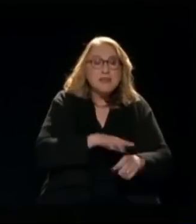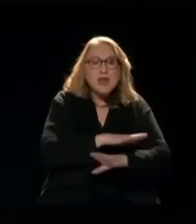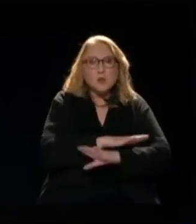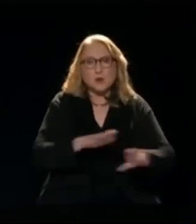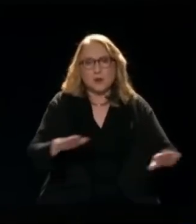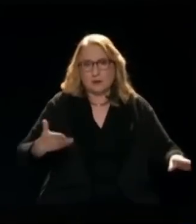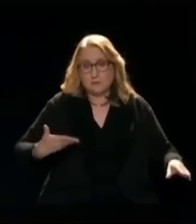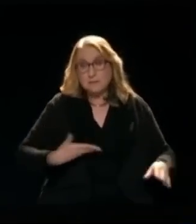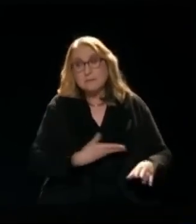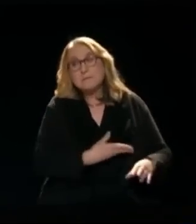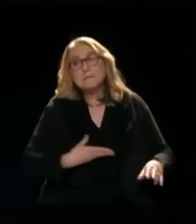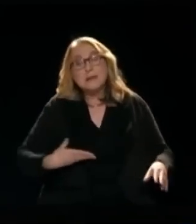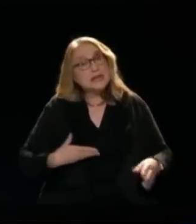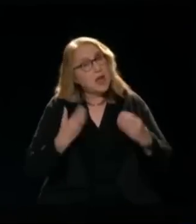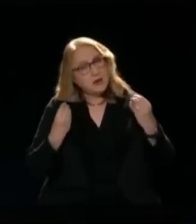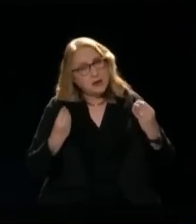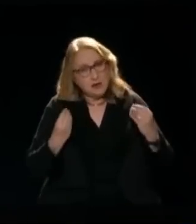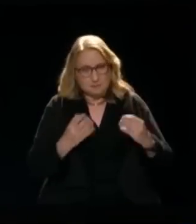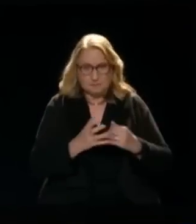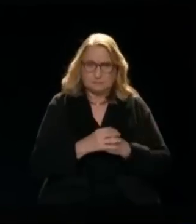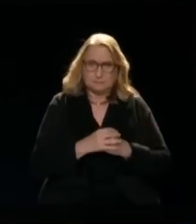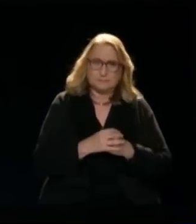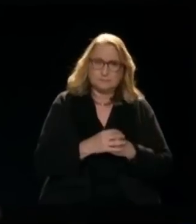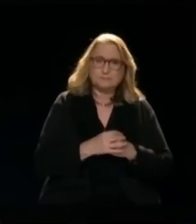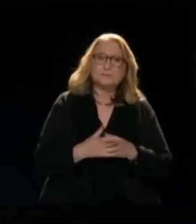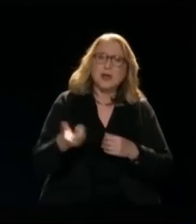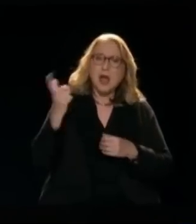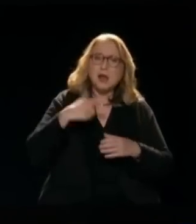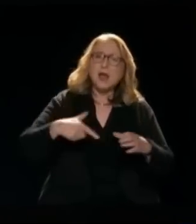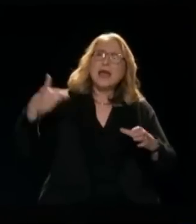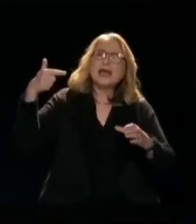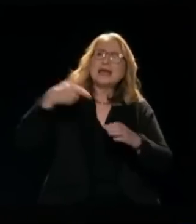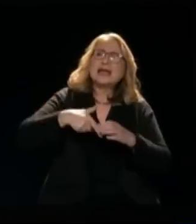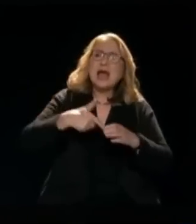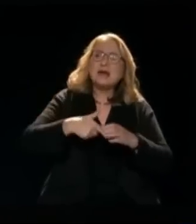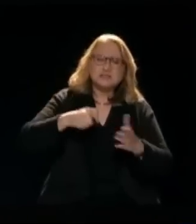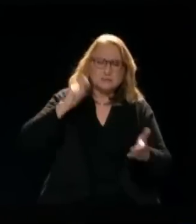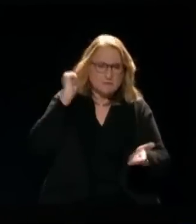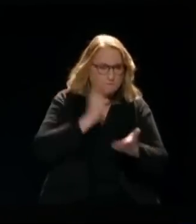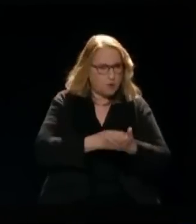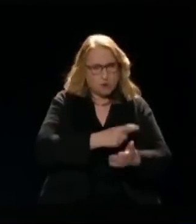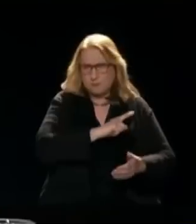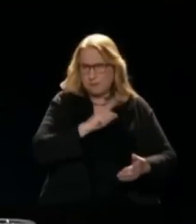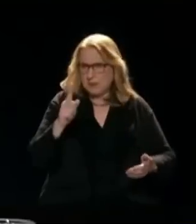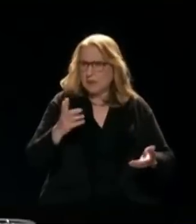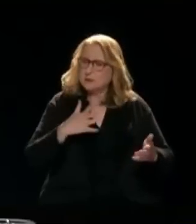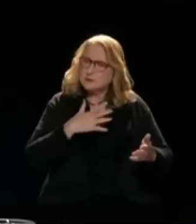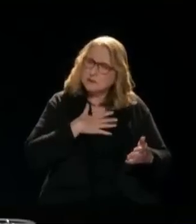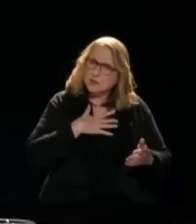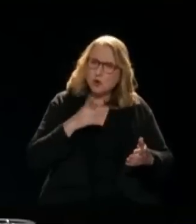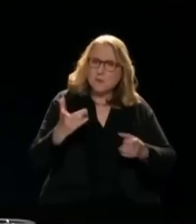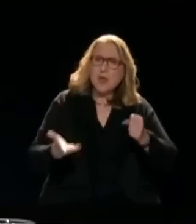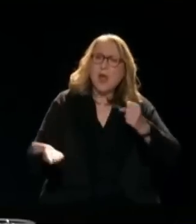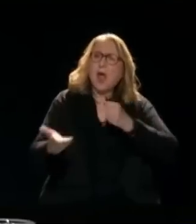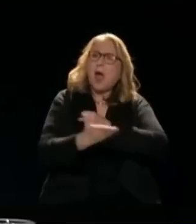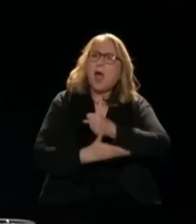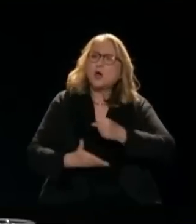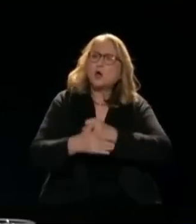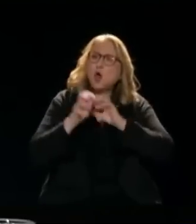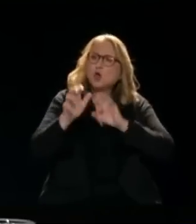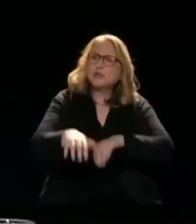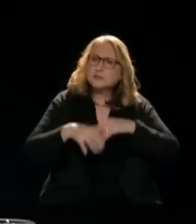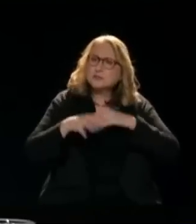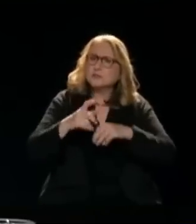φόρο για να είναι πιο οικονομικό το προϊόν. Βέβαιως. Δεν μπορεί να πληρώνει. Στο ράφι να μην έχει και φόρο. Ξέρετε, δεν μπορεί ο αγρότης που χρησιμοποιεί καύσιμα για